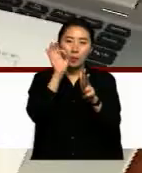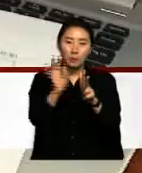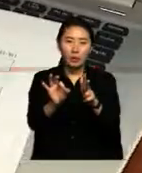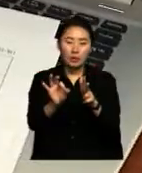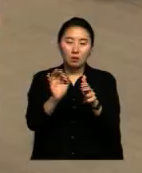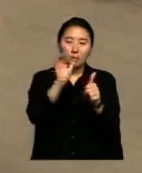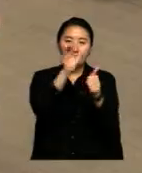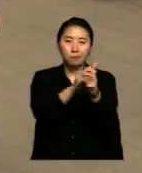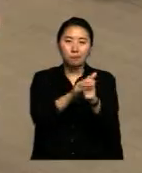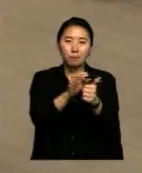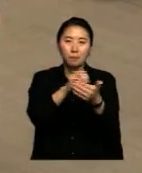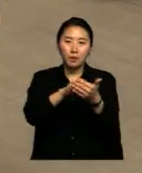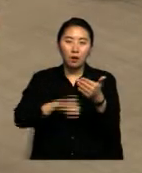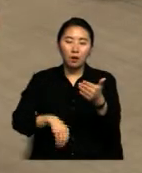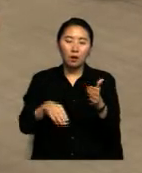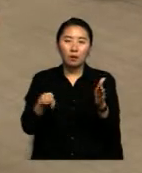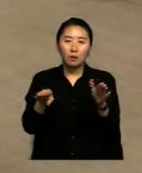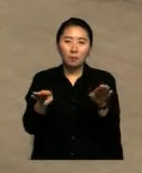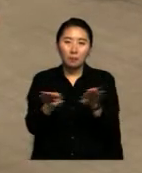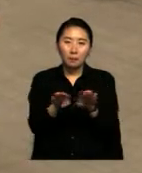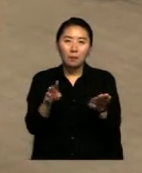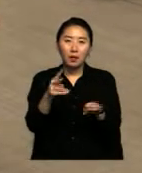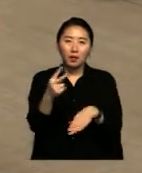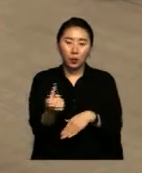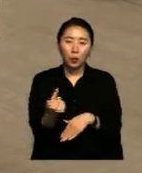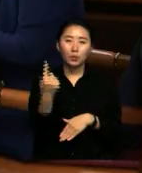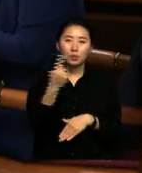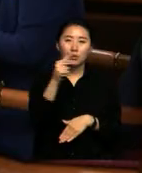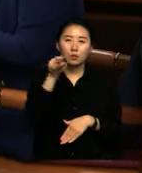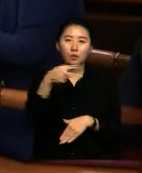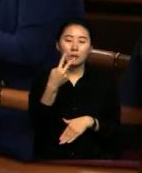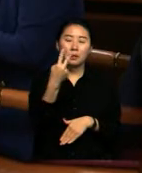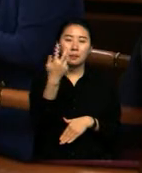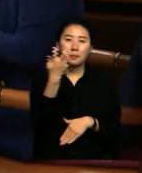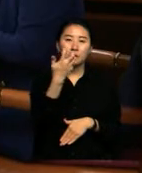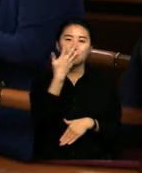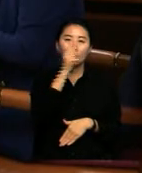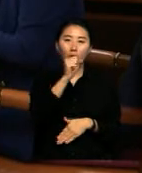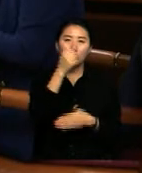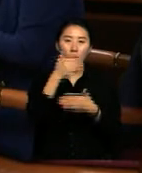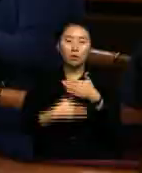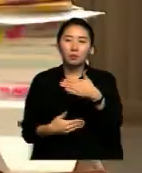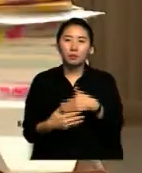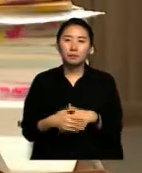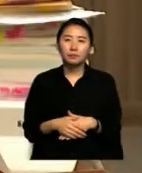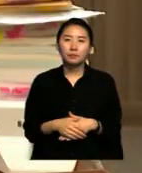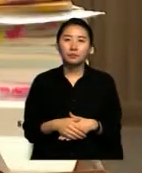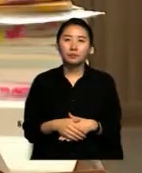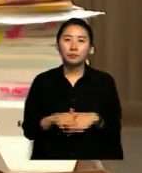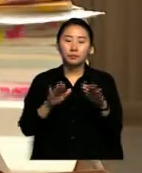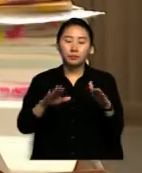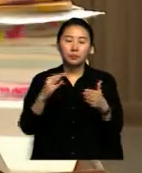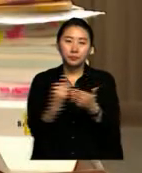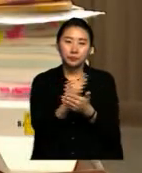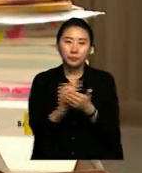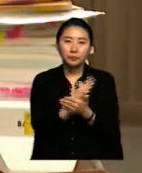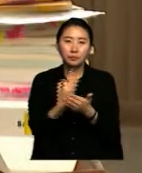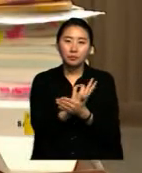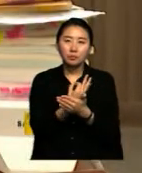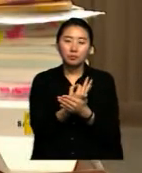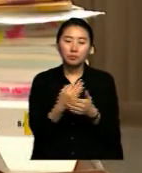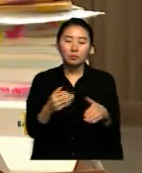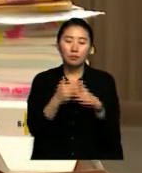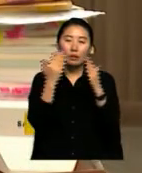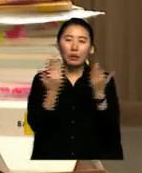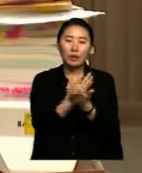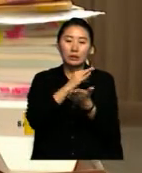2월액과 반납액을 빼더라도 1,280억 원이 넘게 남습니다. 당해 연도의 총 수입은 당해 연도의